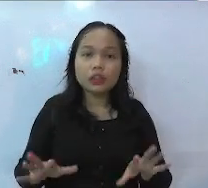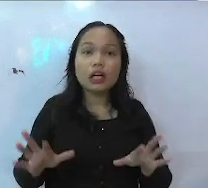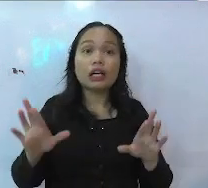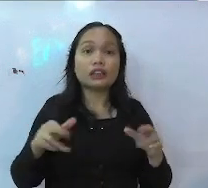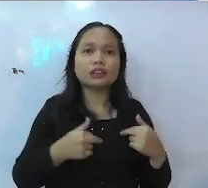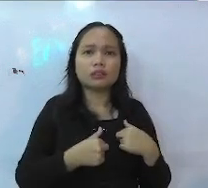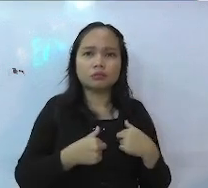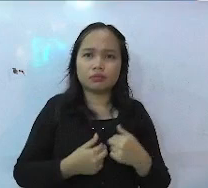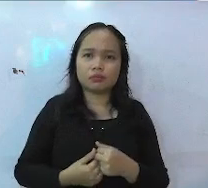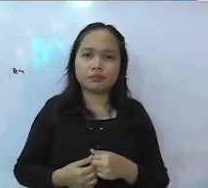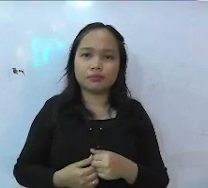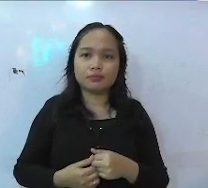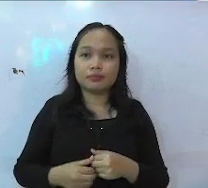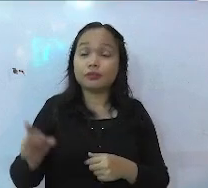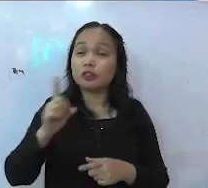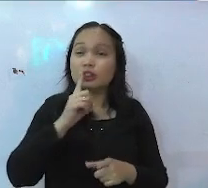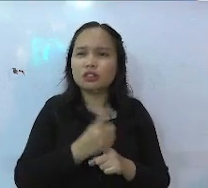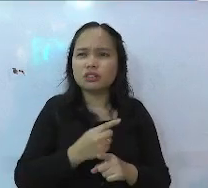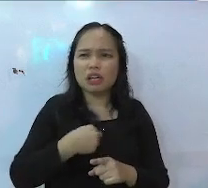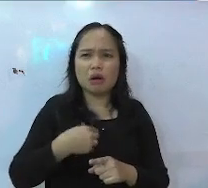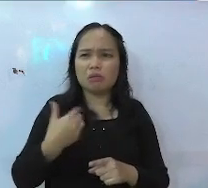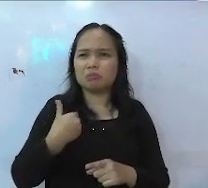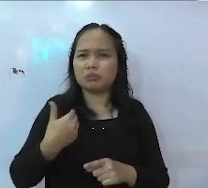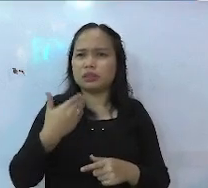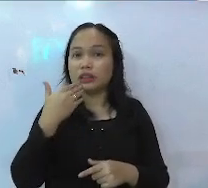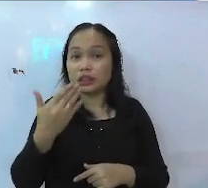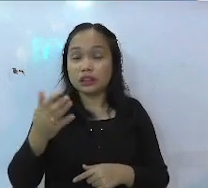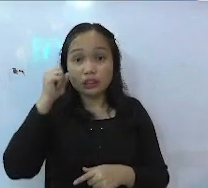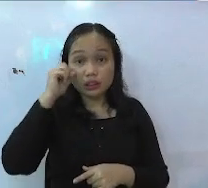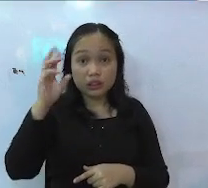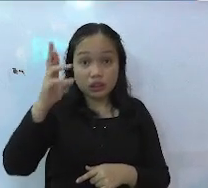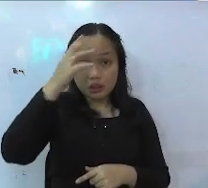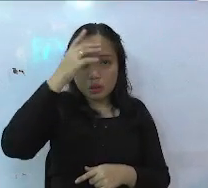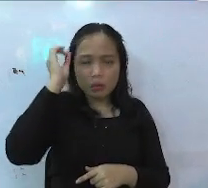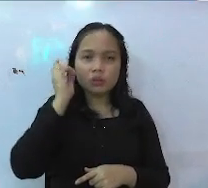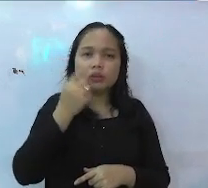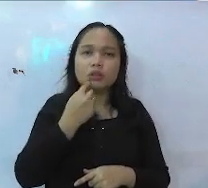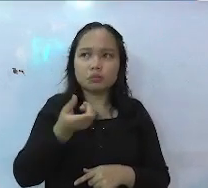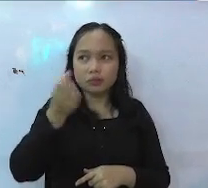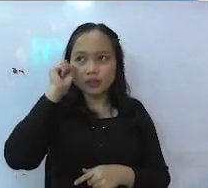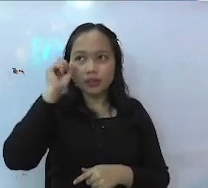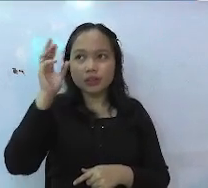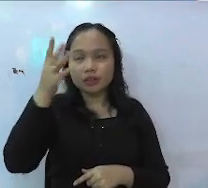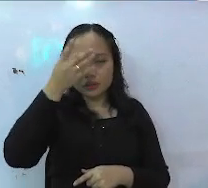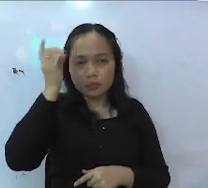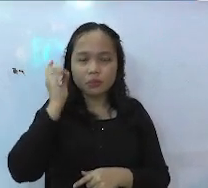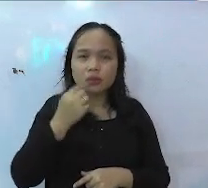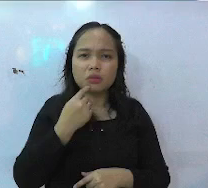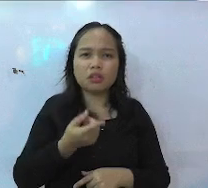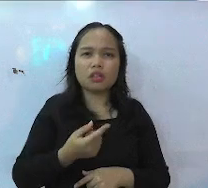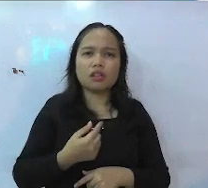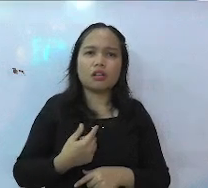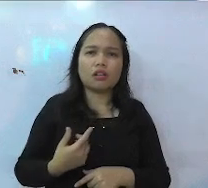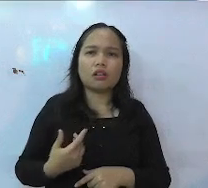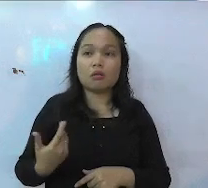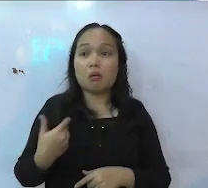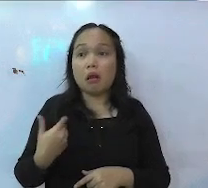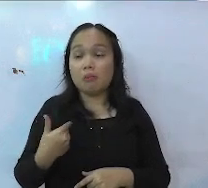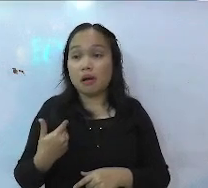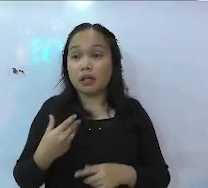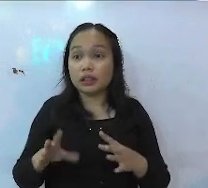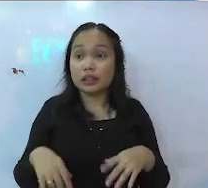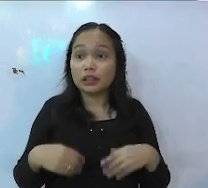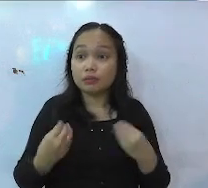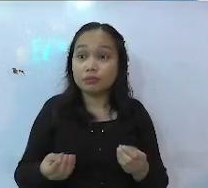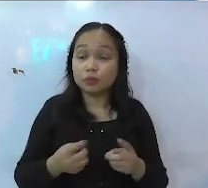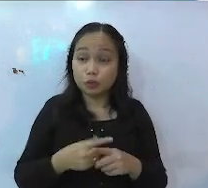fact na nagpasalamat ka Ako hindi pa ako magpapasalamat kay Sir dom halimbawa sinabi ni sir dom na Ah wala pang binibigay saakin si sir dom tos